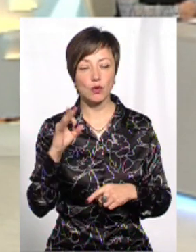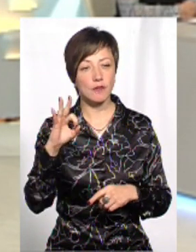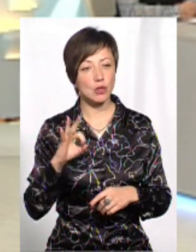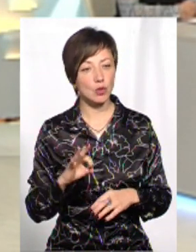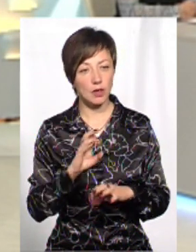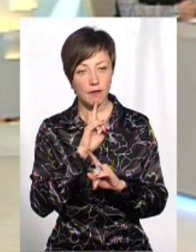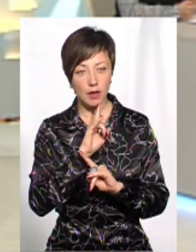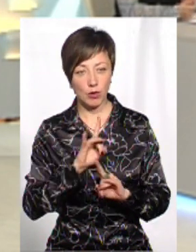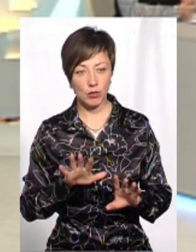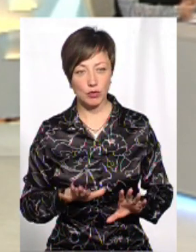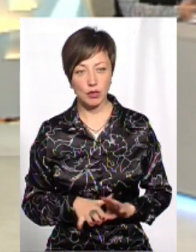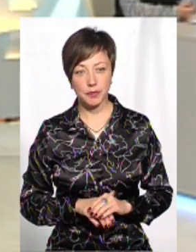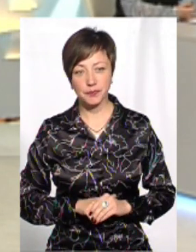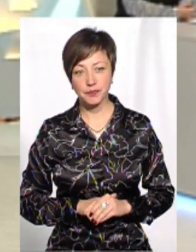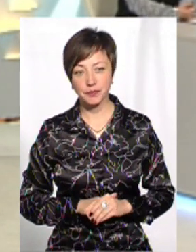не станеться.